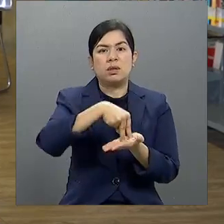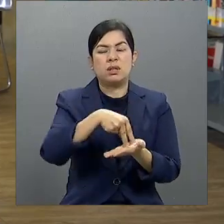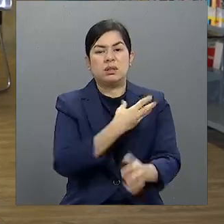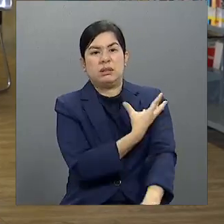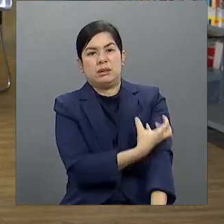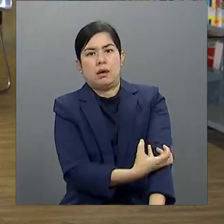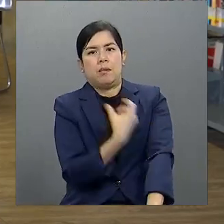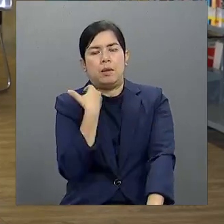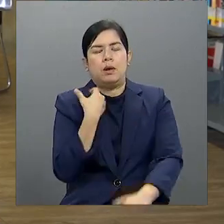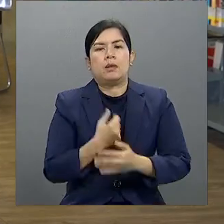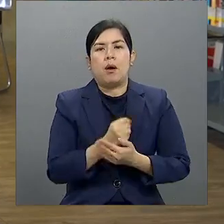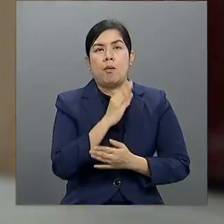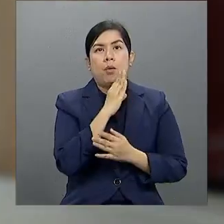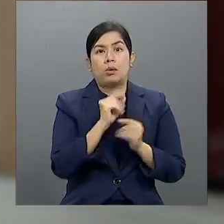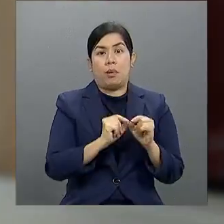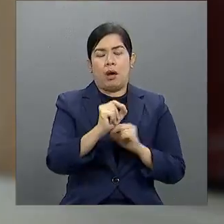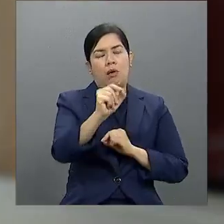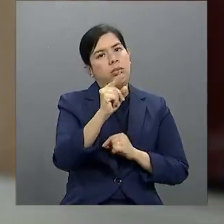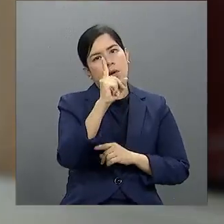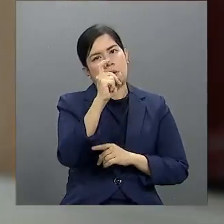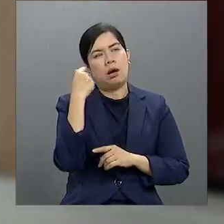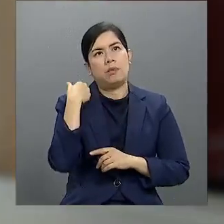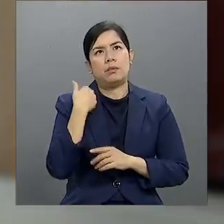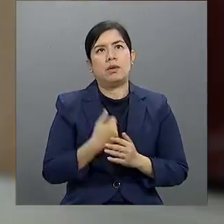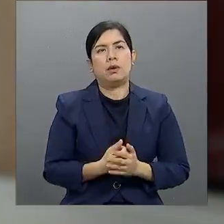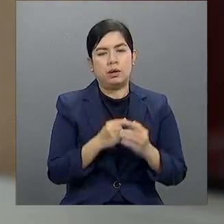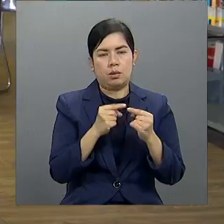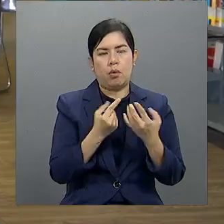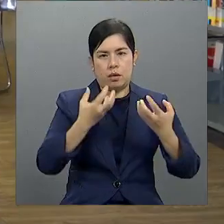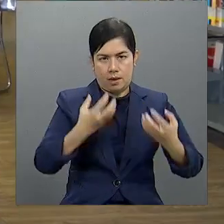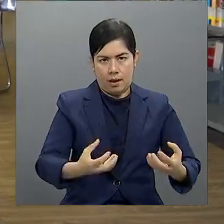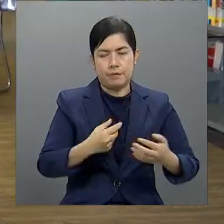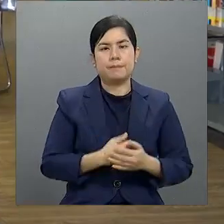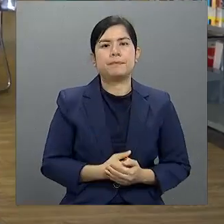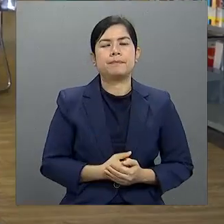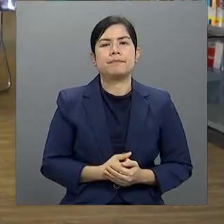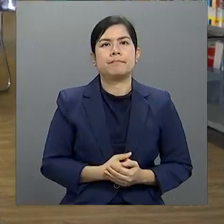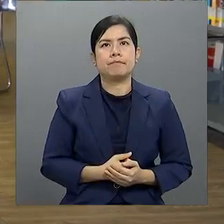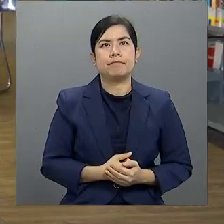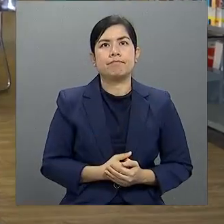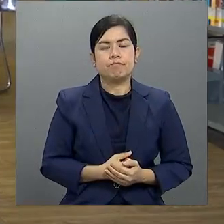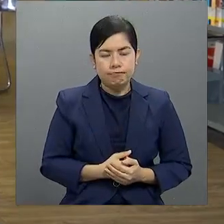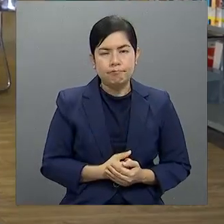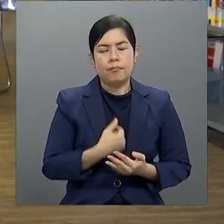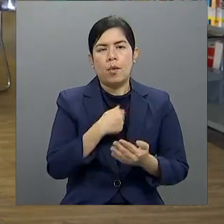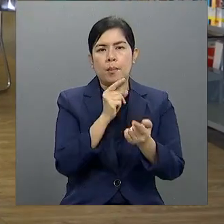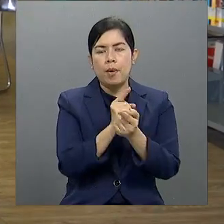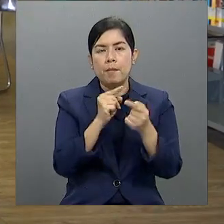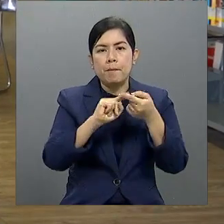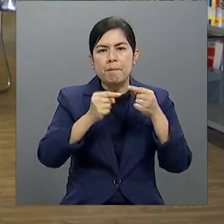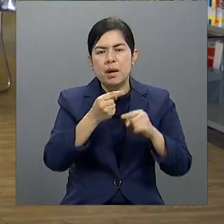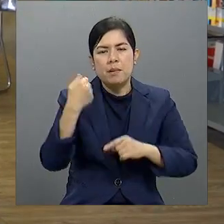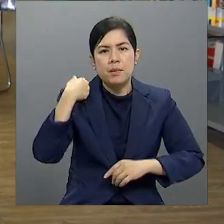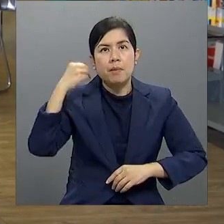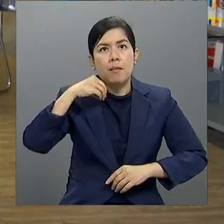พยะลา1,300กว่าโลนี่ก็เกินไปอีกสักคำถามยาสมมุติว่าผมเห็นเพื่อนผมหลายคนนะเวลาปวดแล้วชอบไปซื้อยา